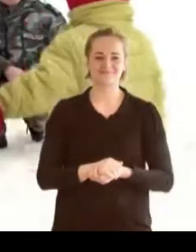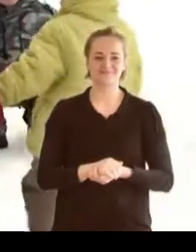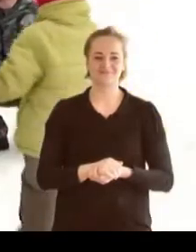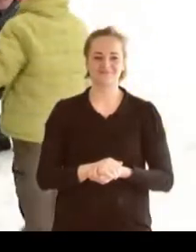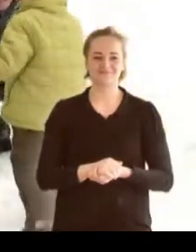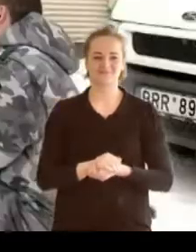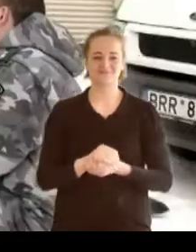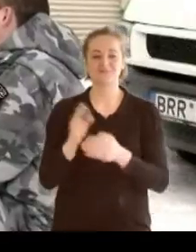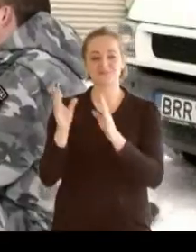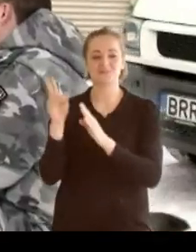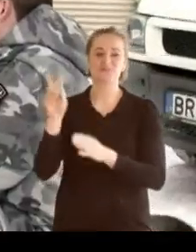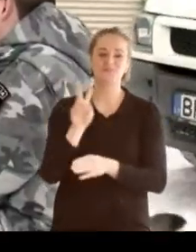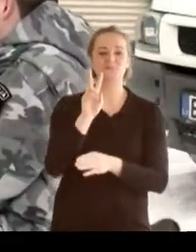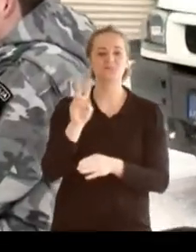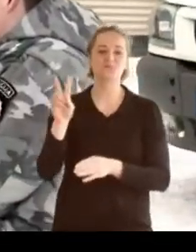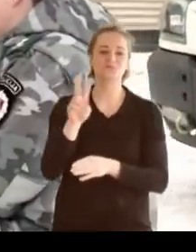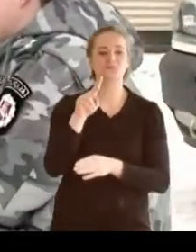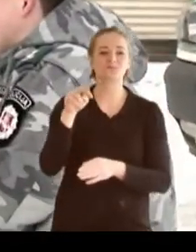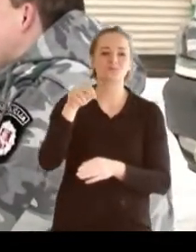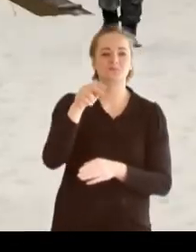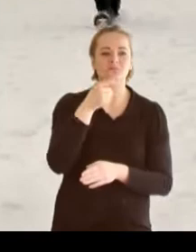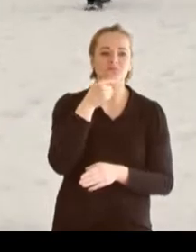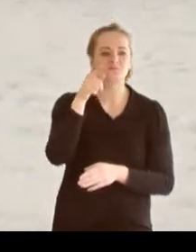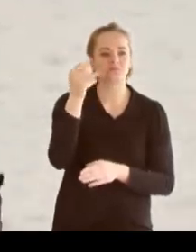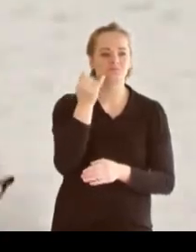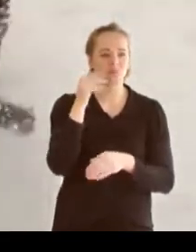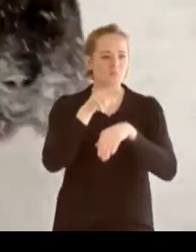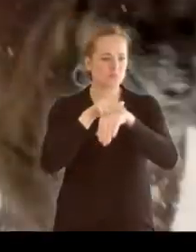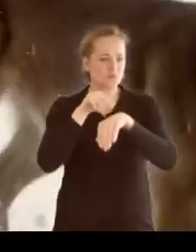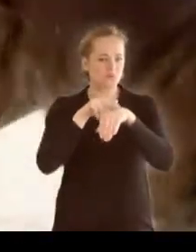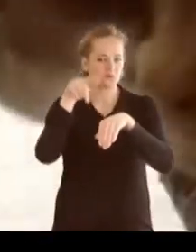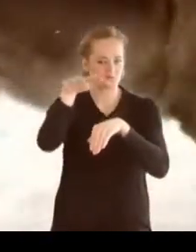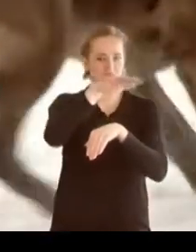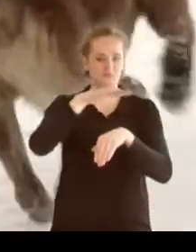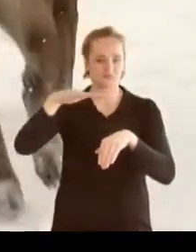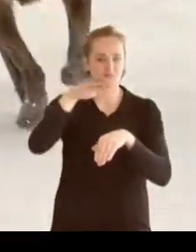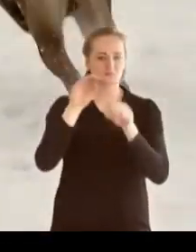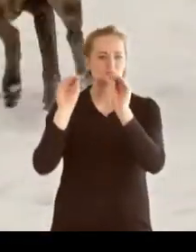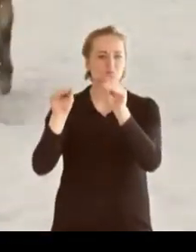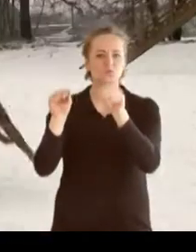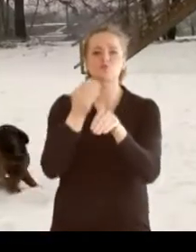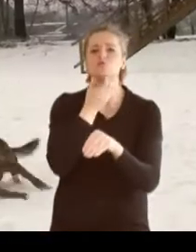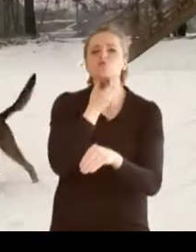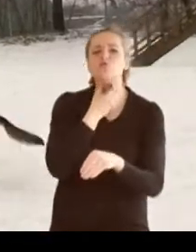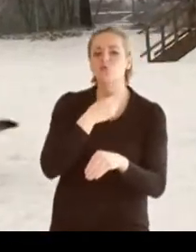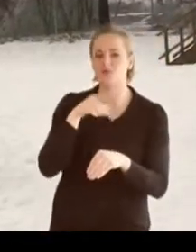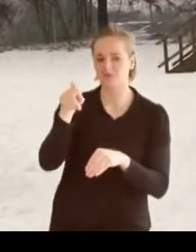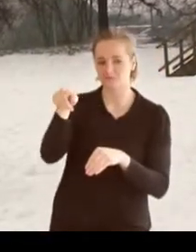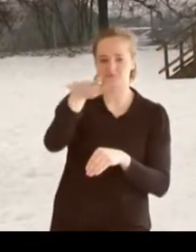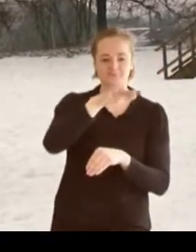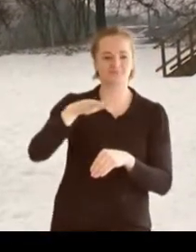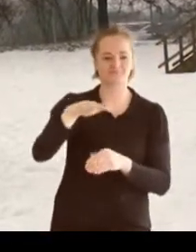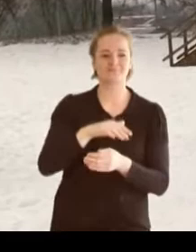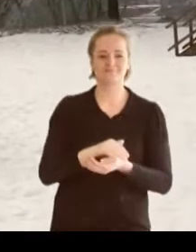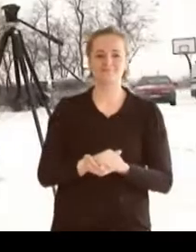Kartu su vaikais atvažiavome pasižiūrėti, kaip yra dresuojami policijos tarnybiniai šunys ir daugiau apie